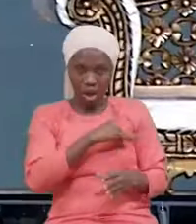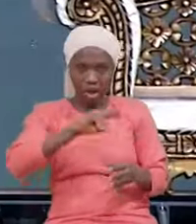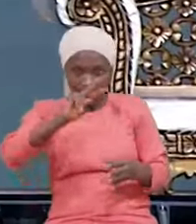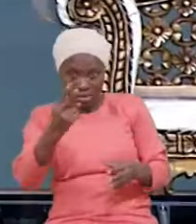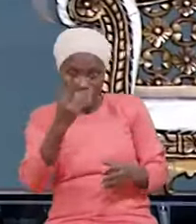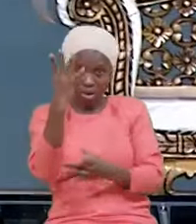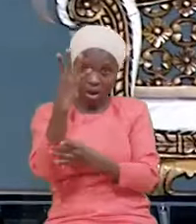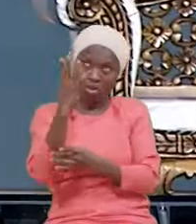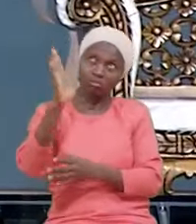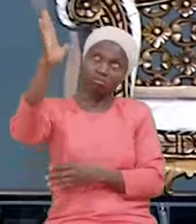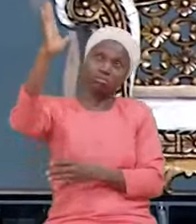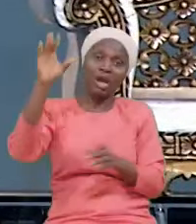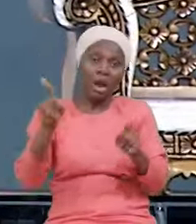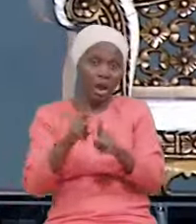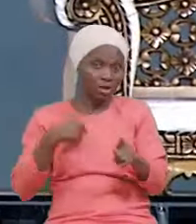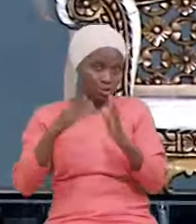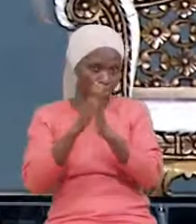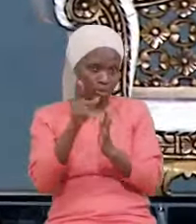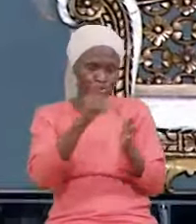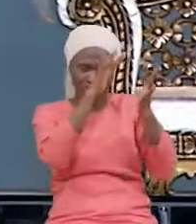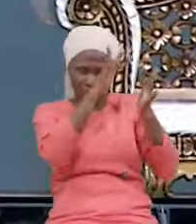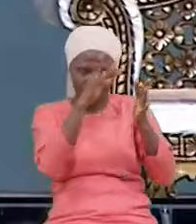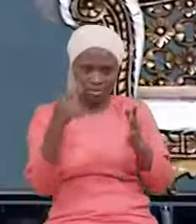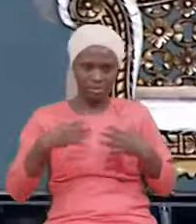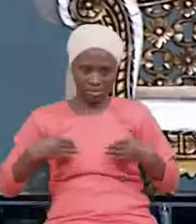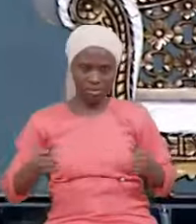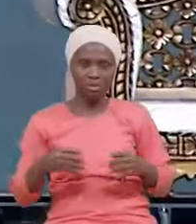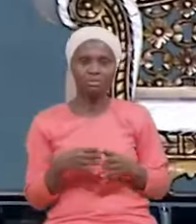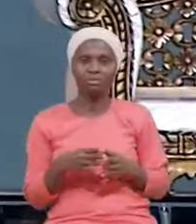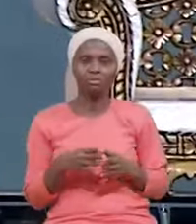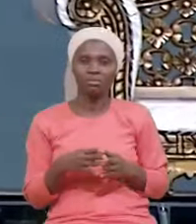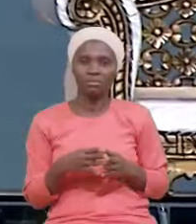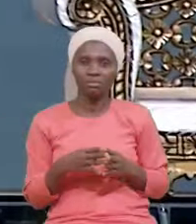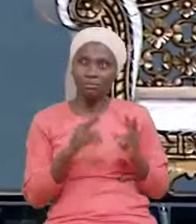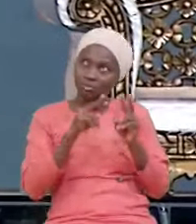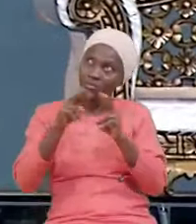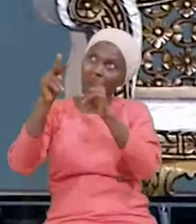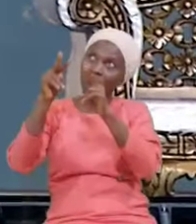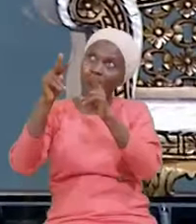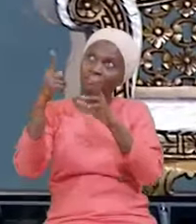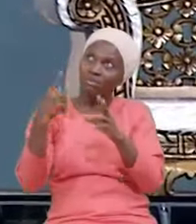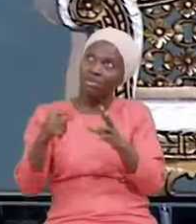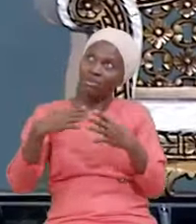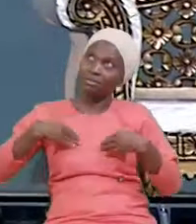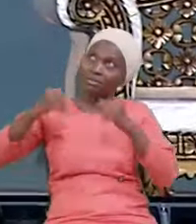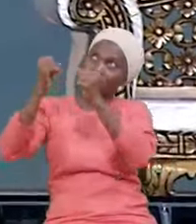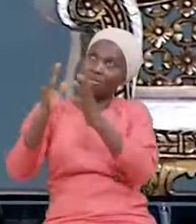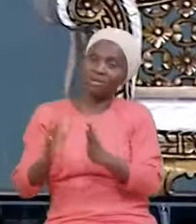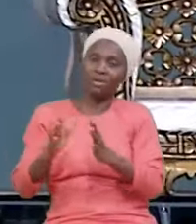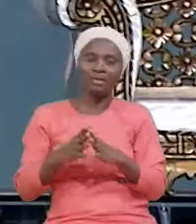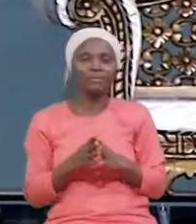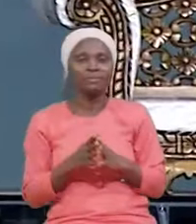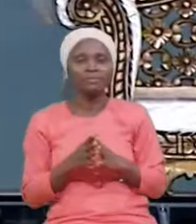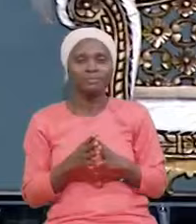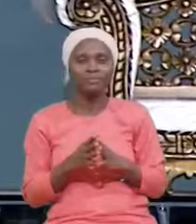ప్రార్థన చేస్తుండగా. Expect the healing. స్వస్థతని ఎదురు చూడండి. Behold the healer. ఇదిగో